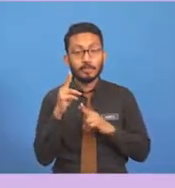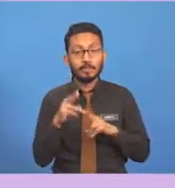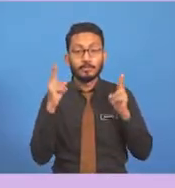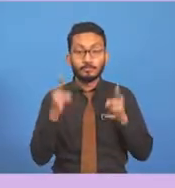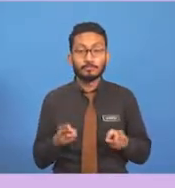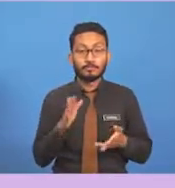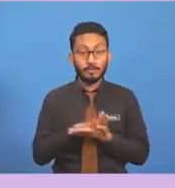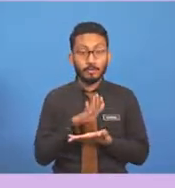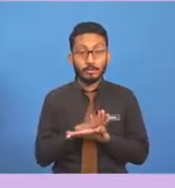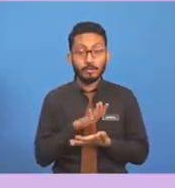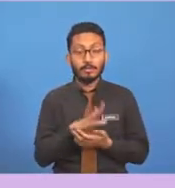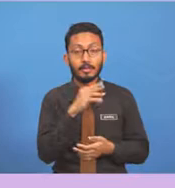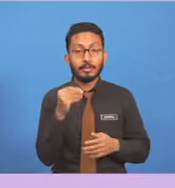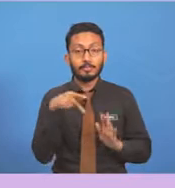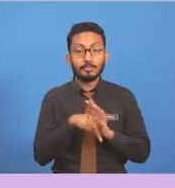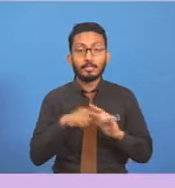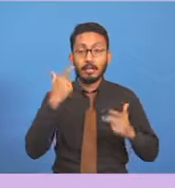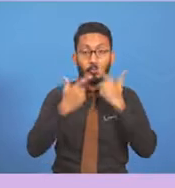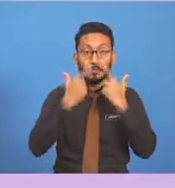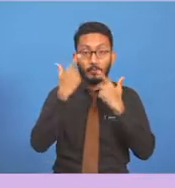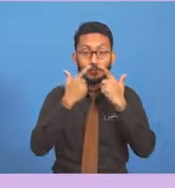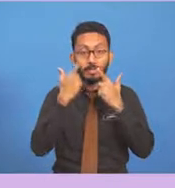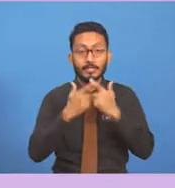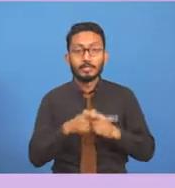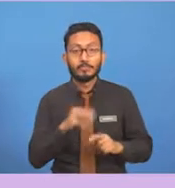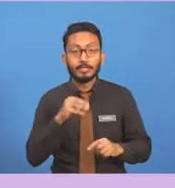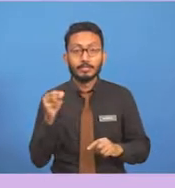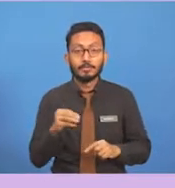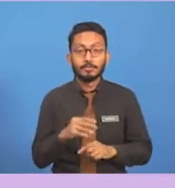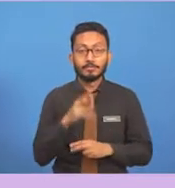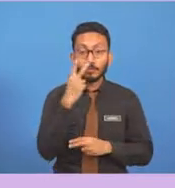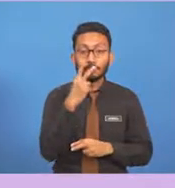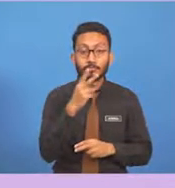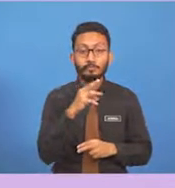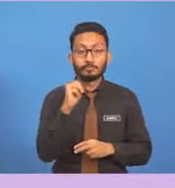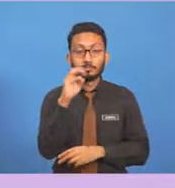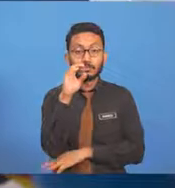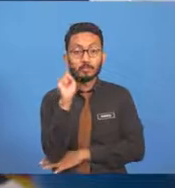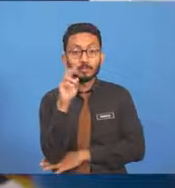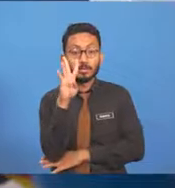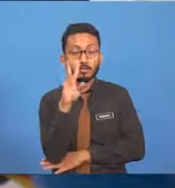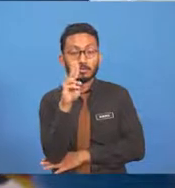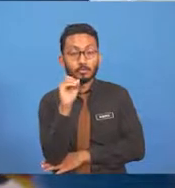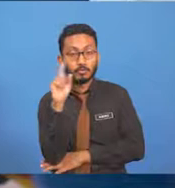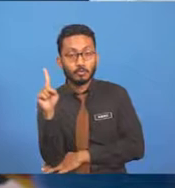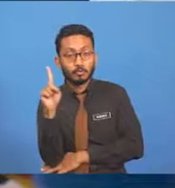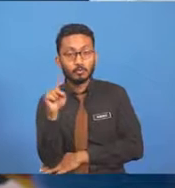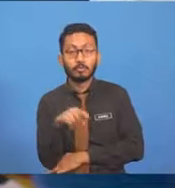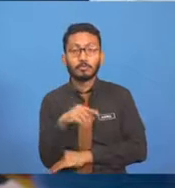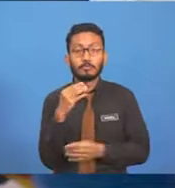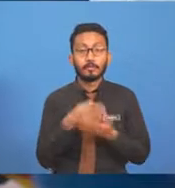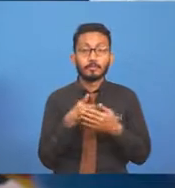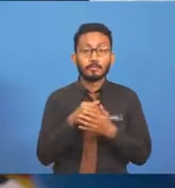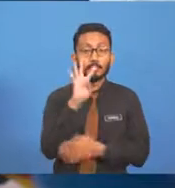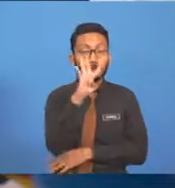dan Pelawat. Murid-murid, sila rujuk muka surat 41 hingga